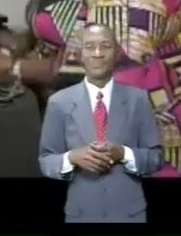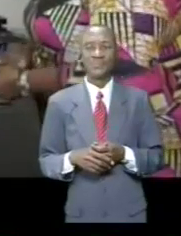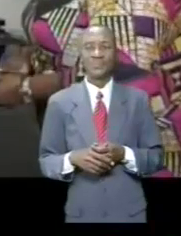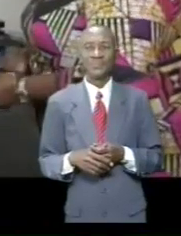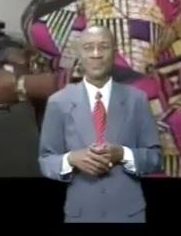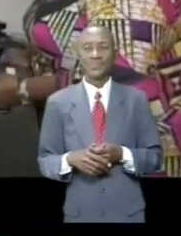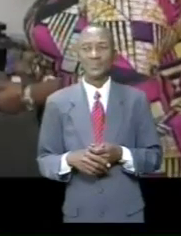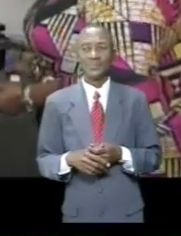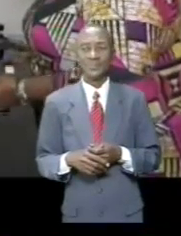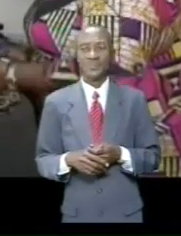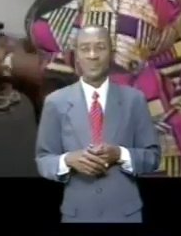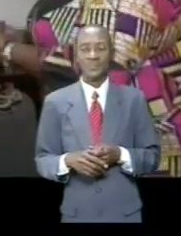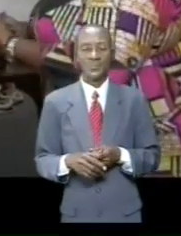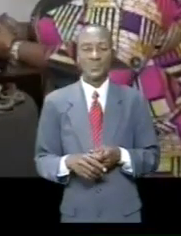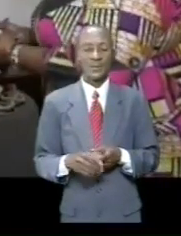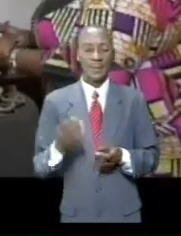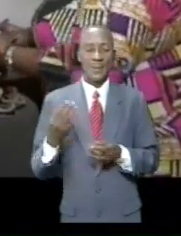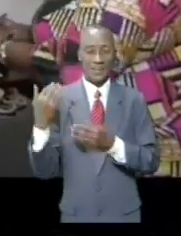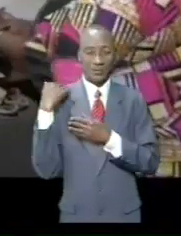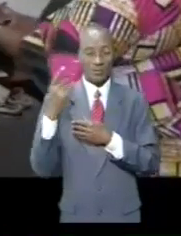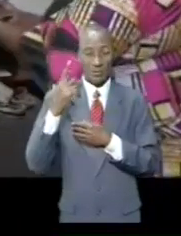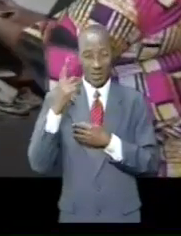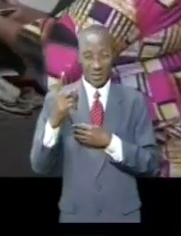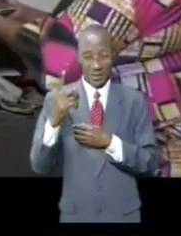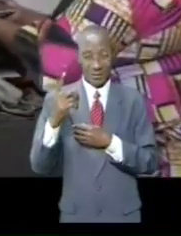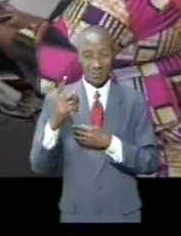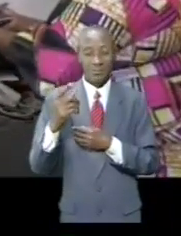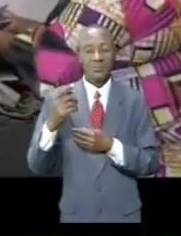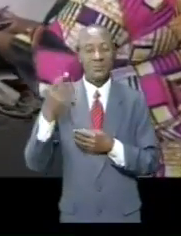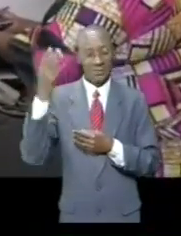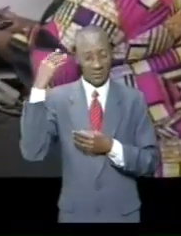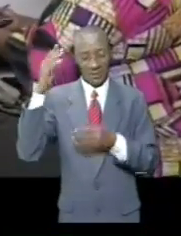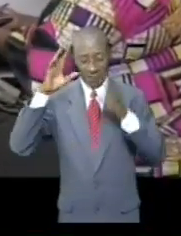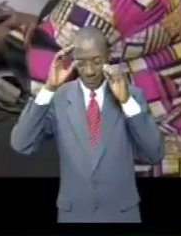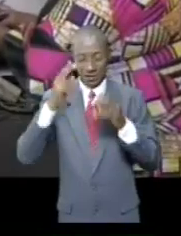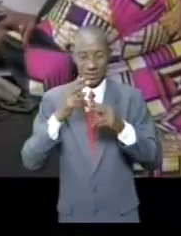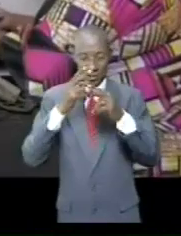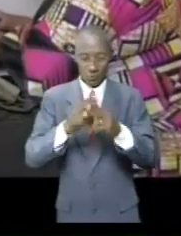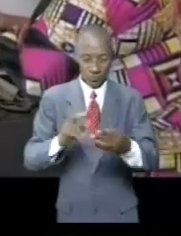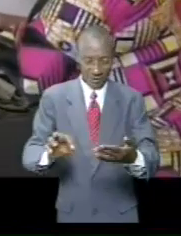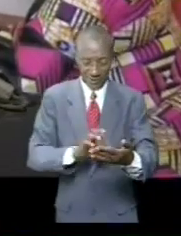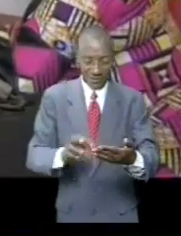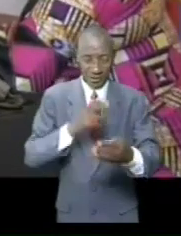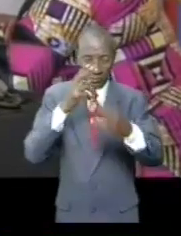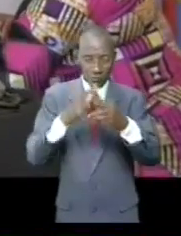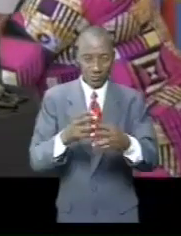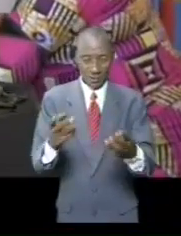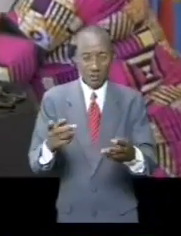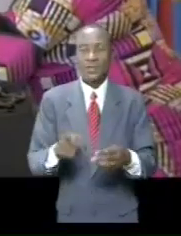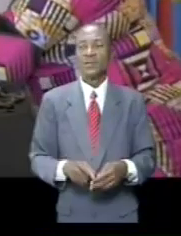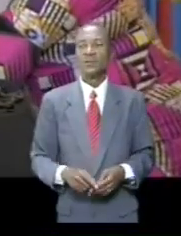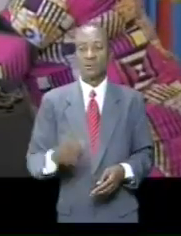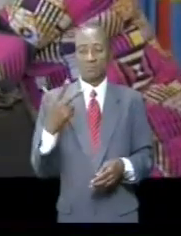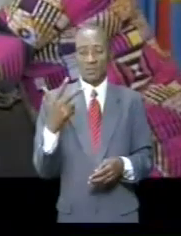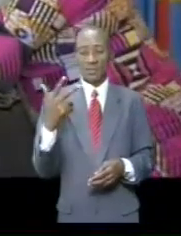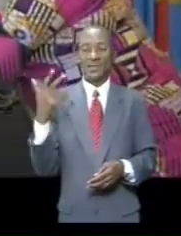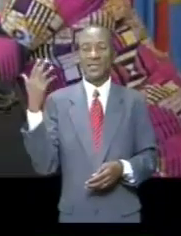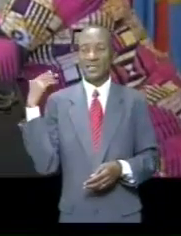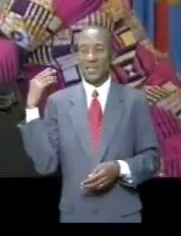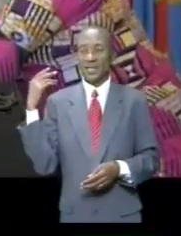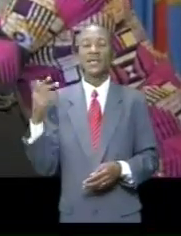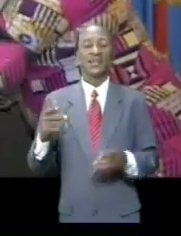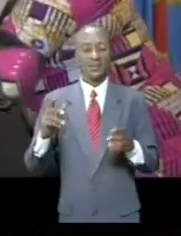de l'ITIE, M. Jean-Jacques Kaimbé, a pris officiellement les commandes de ses services ce mercredi 5 août 2020 au terme d'une